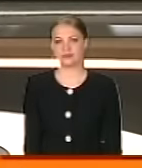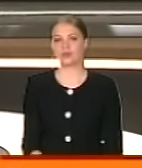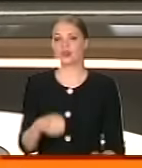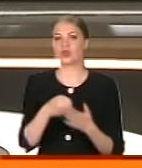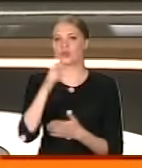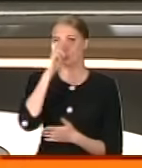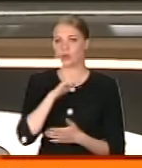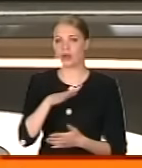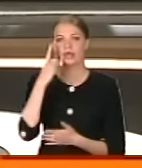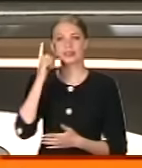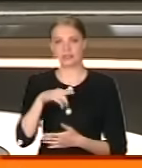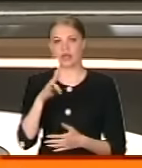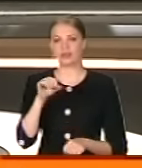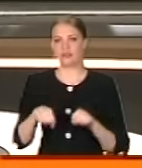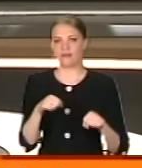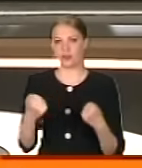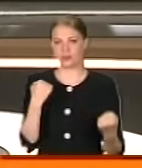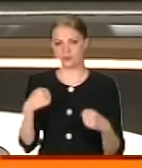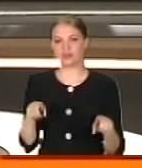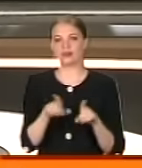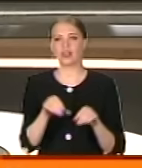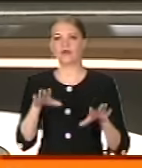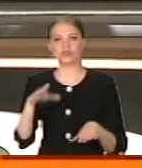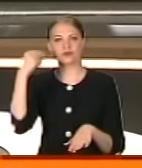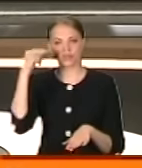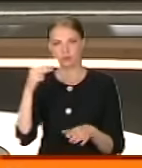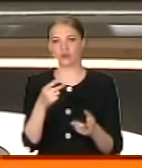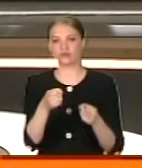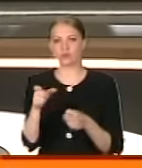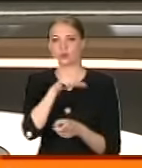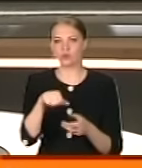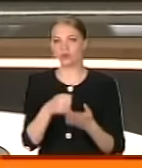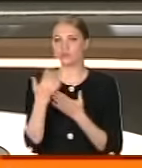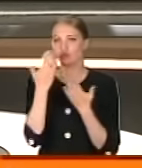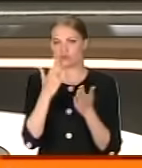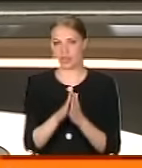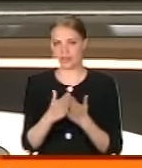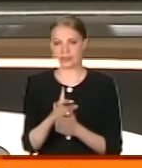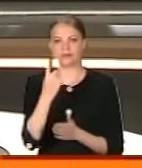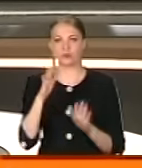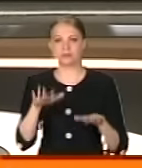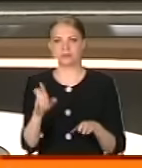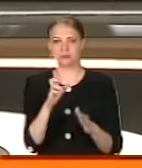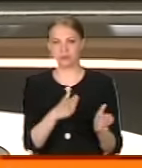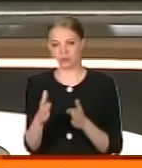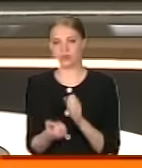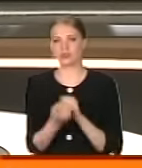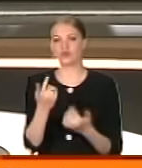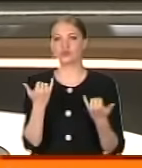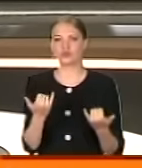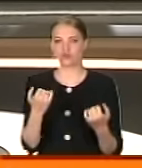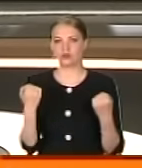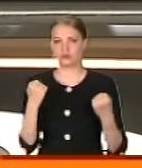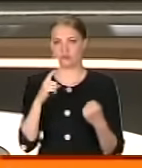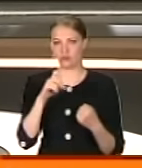до краины знань на велотренажер так вирши в запор принад людей до читання книг в од з там библиотек з'явилась сучасна